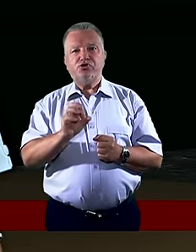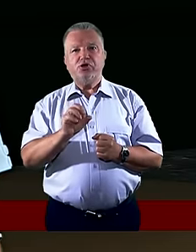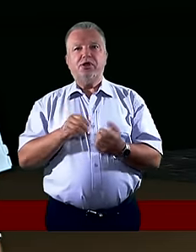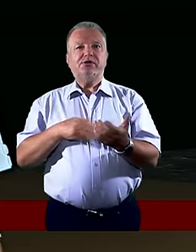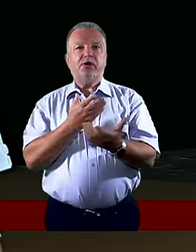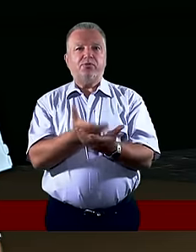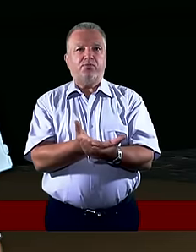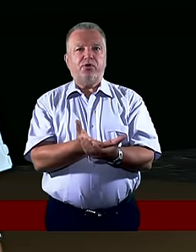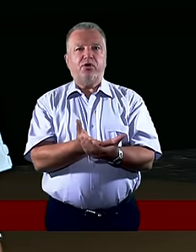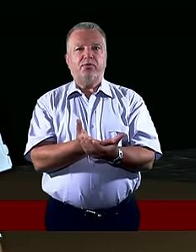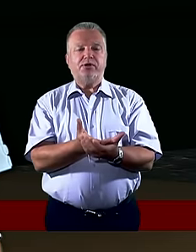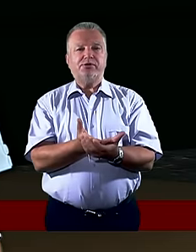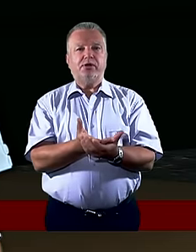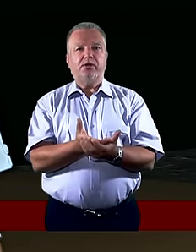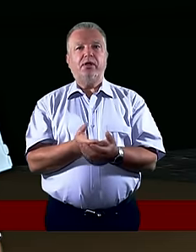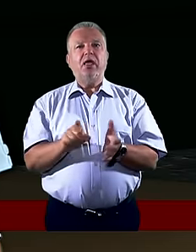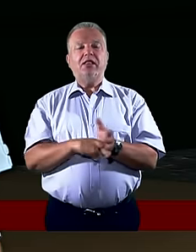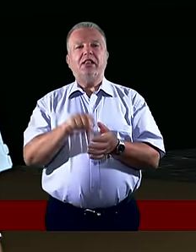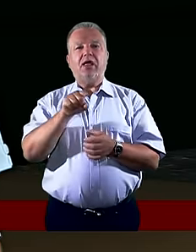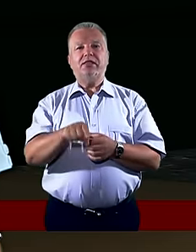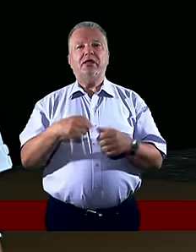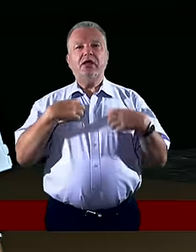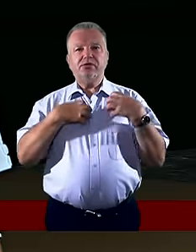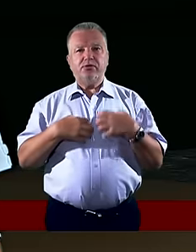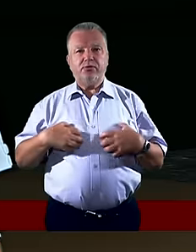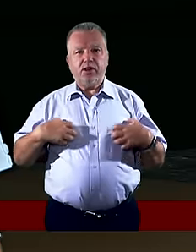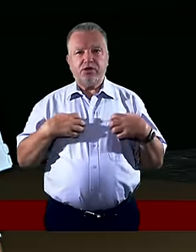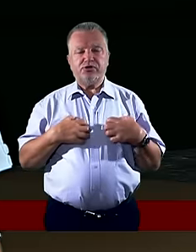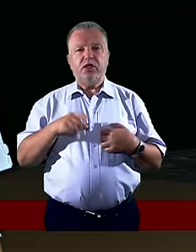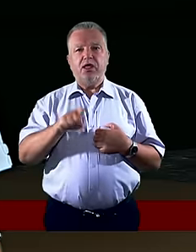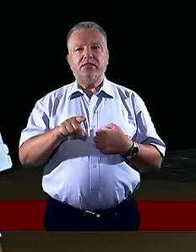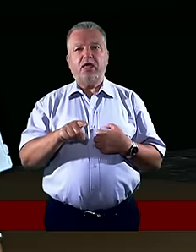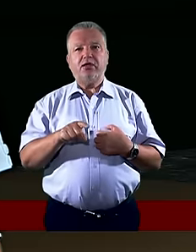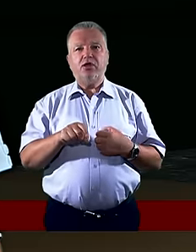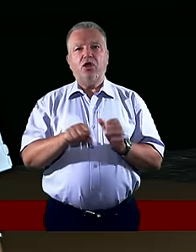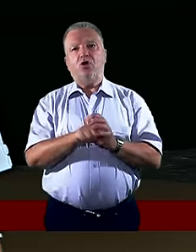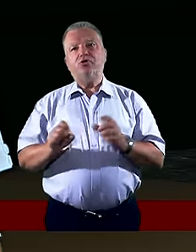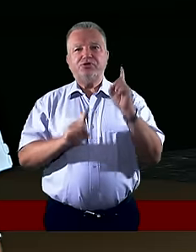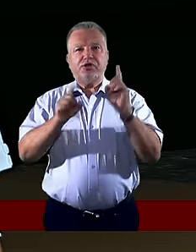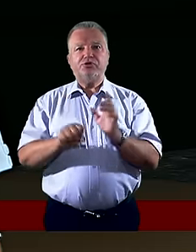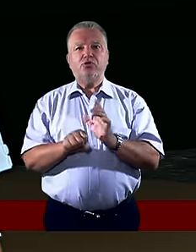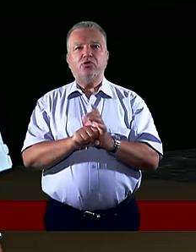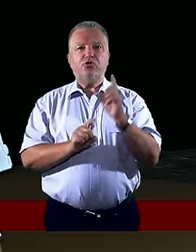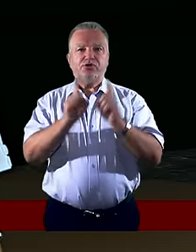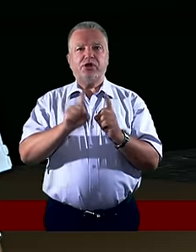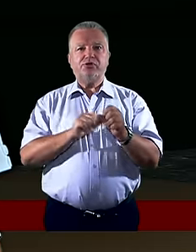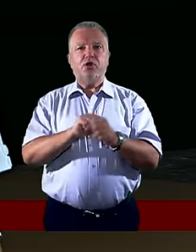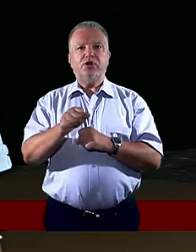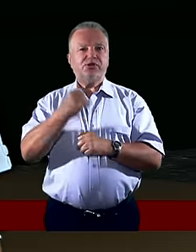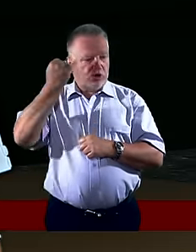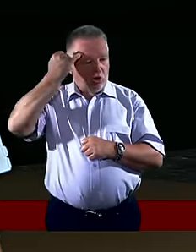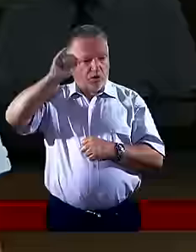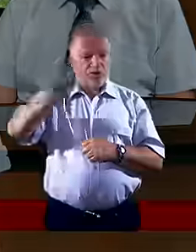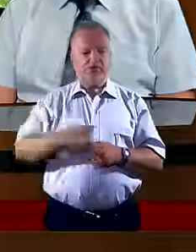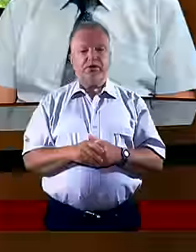zaproponować. Dla tych zwierząt taki okazjonalny jest po prostu